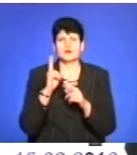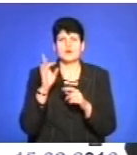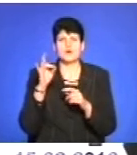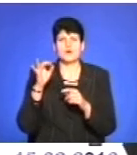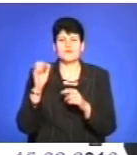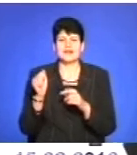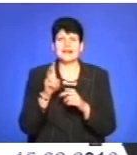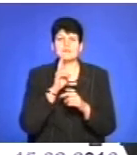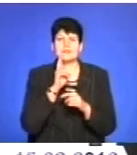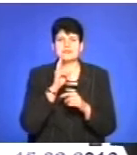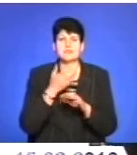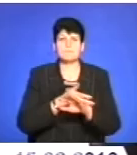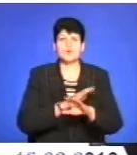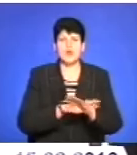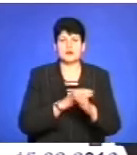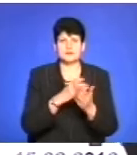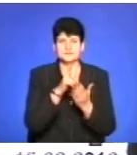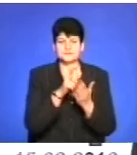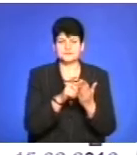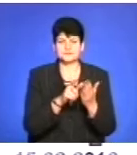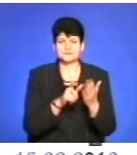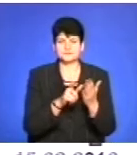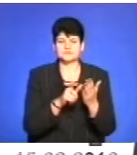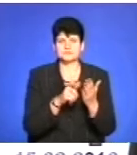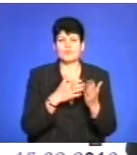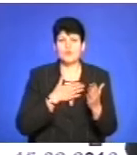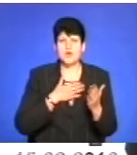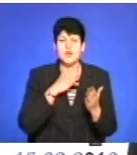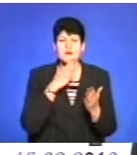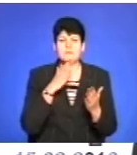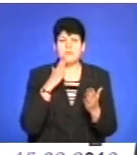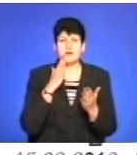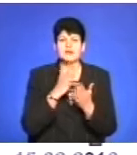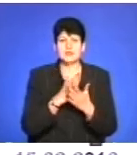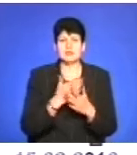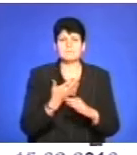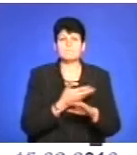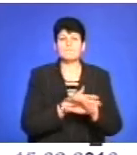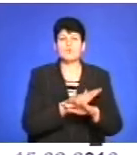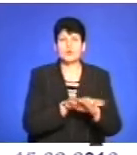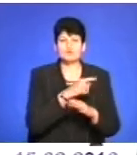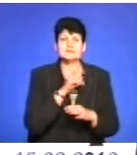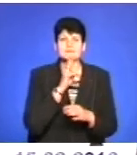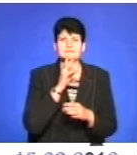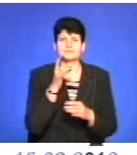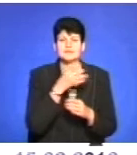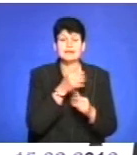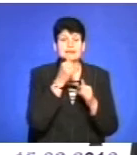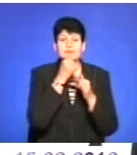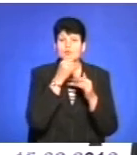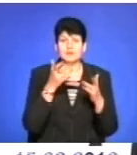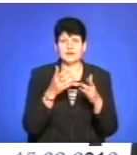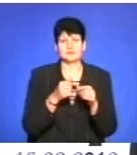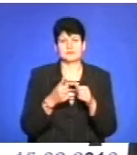зокрема кременецьким полякам. Оскільки моя мама є полька і з Кременеччини, тобто я не могла оминути